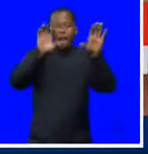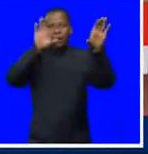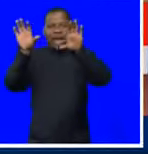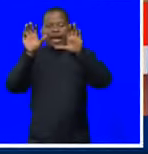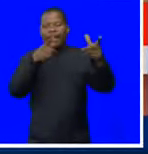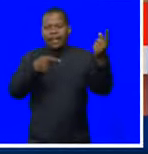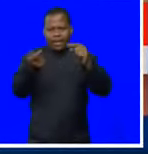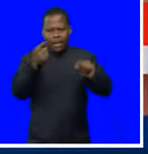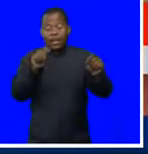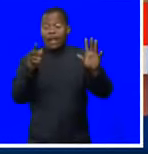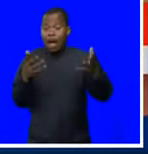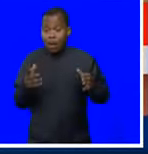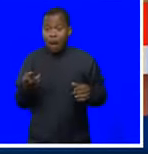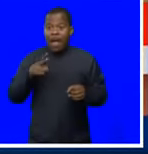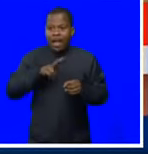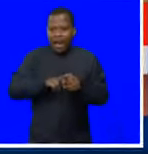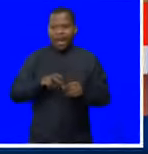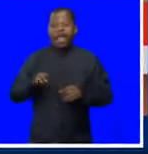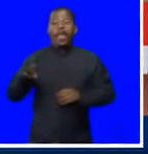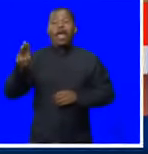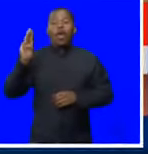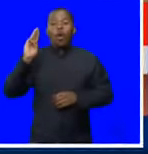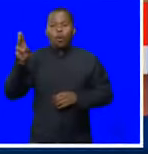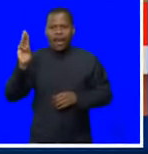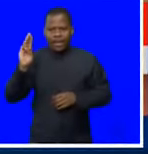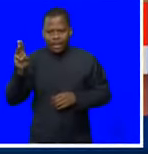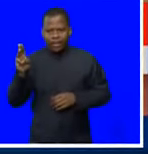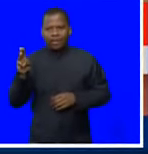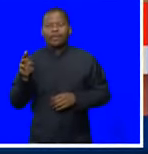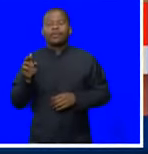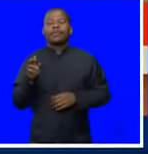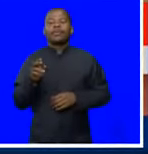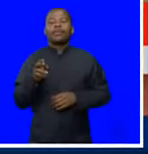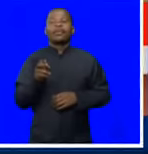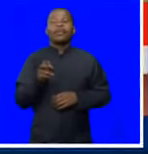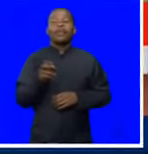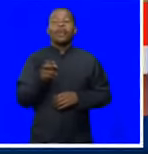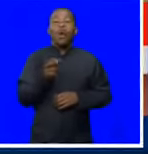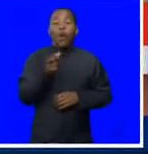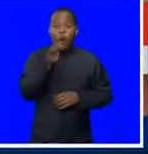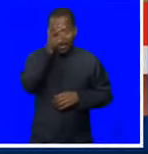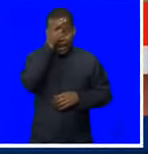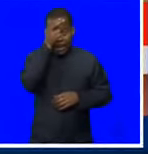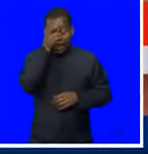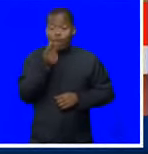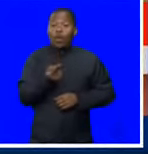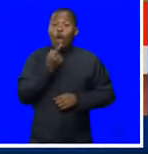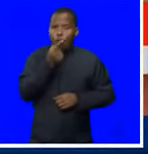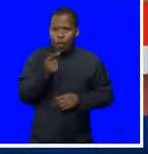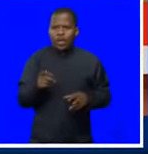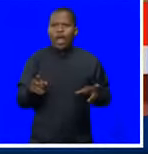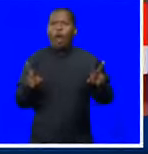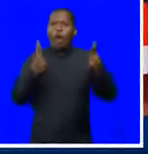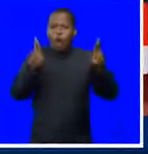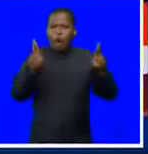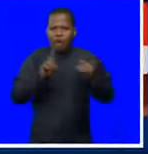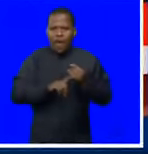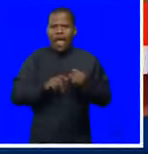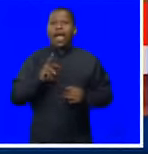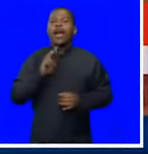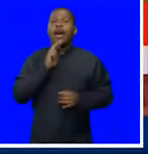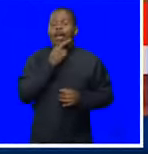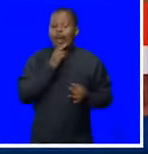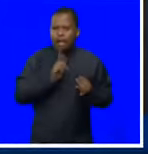iDohan uthi unelethemba lelikhulu ukuthi engadlala nzima lebonakalako emkhathini wayo iUkraine neRussia kuthi ke